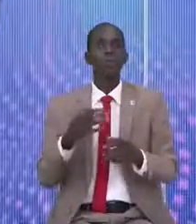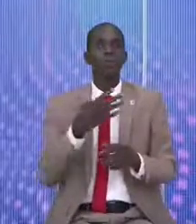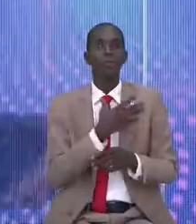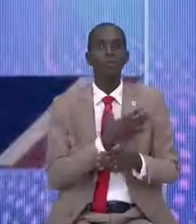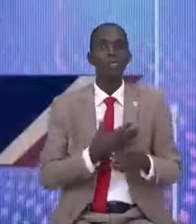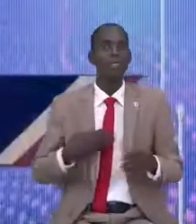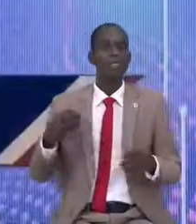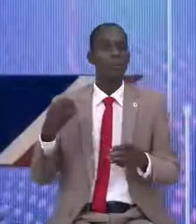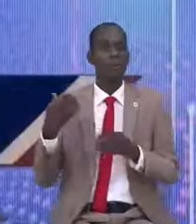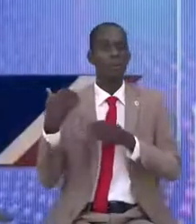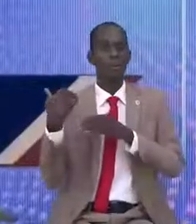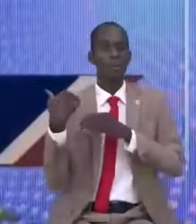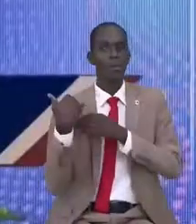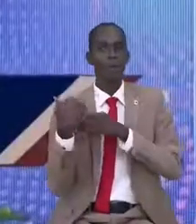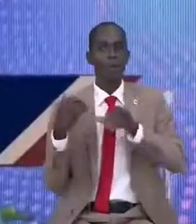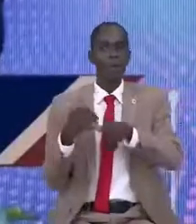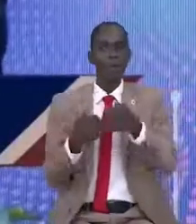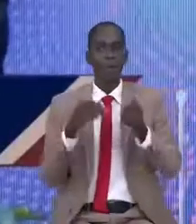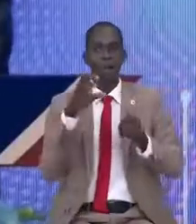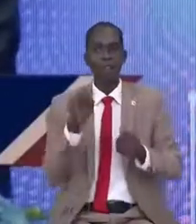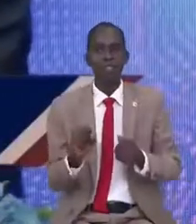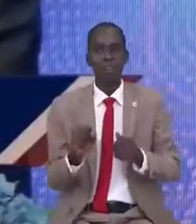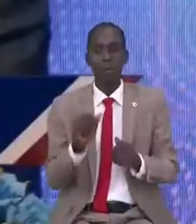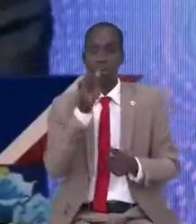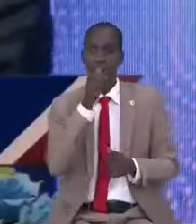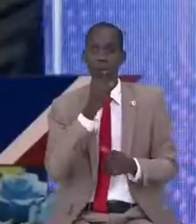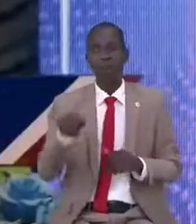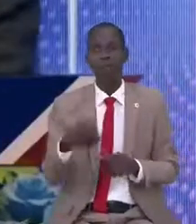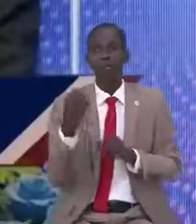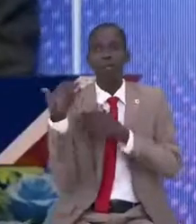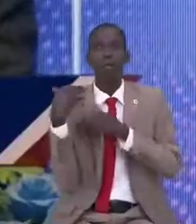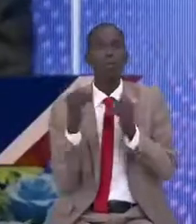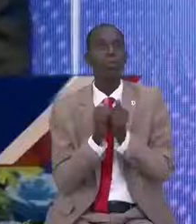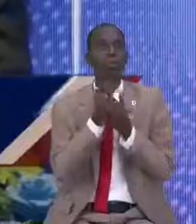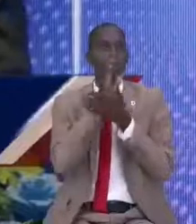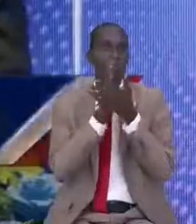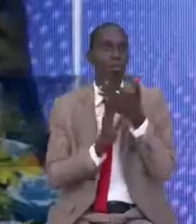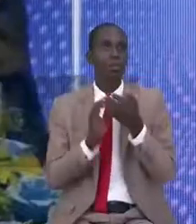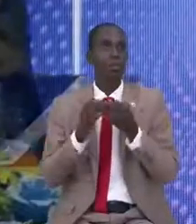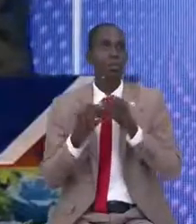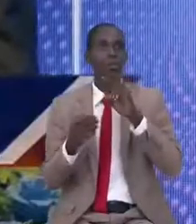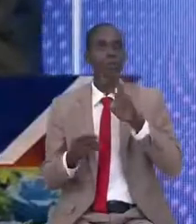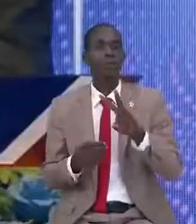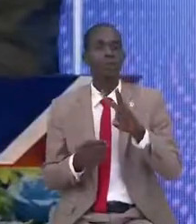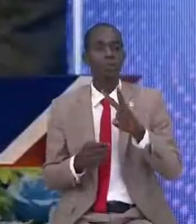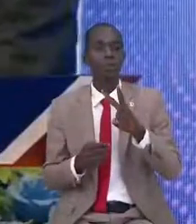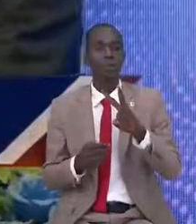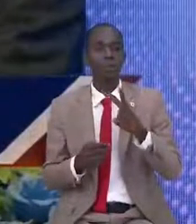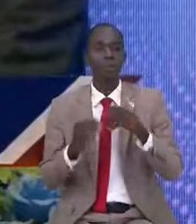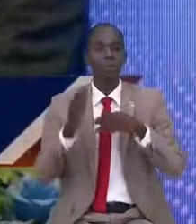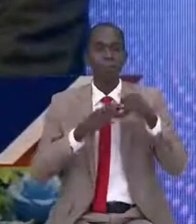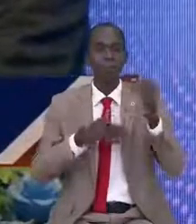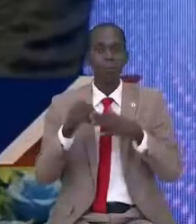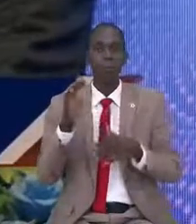les fardeaux des autres avec humilité. 2. Bâtir